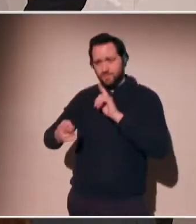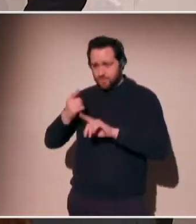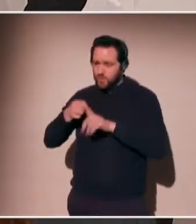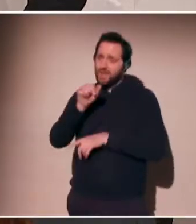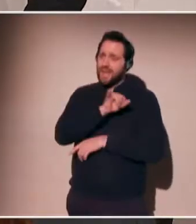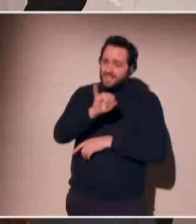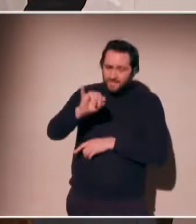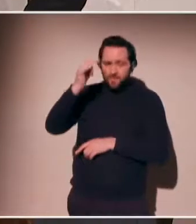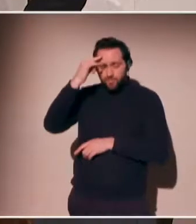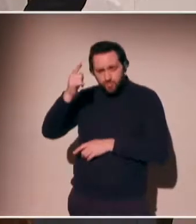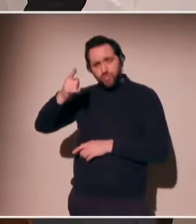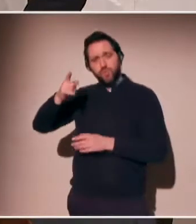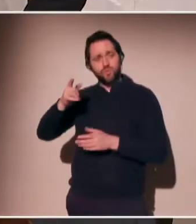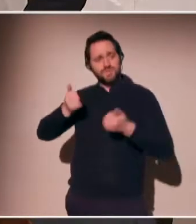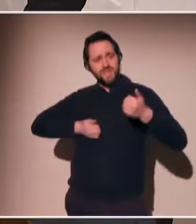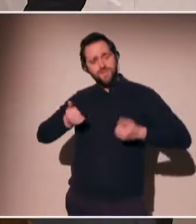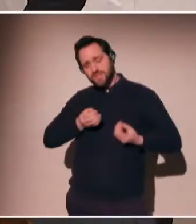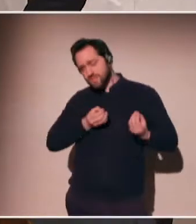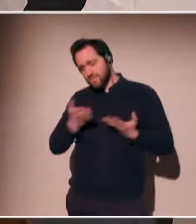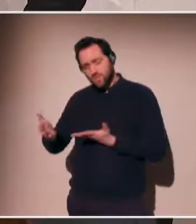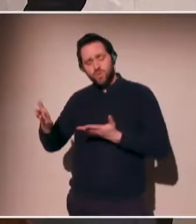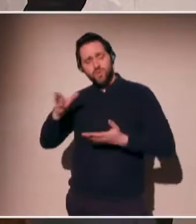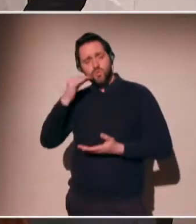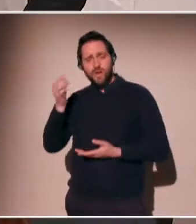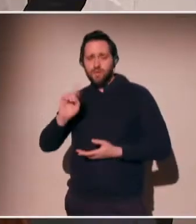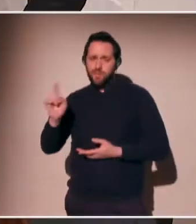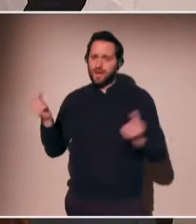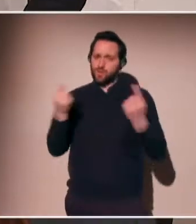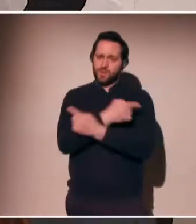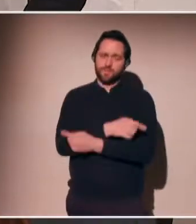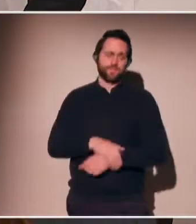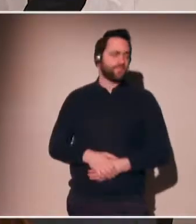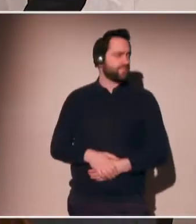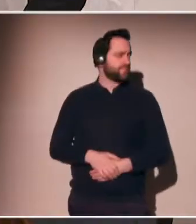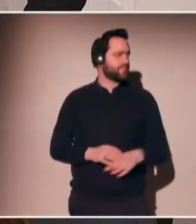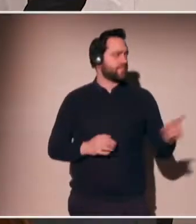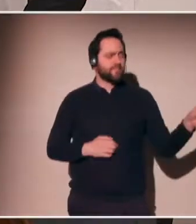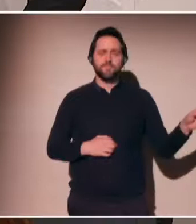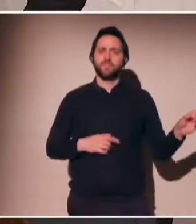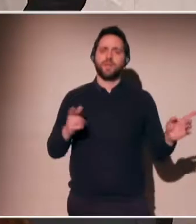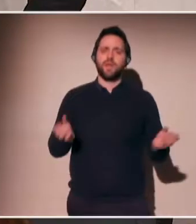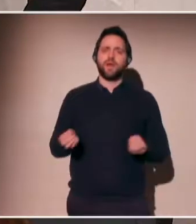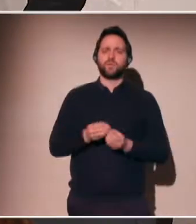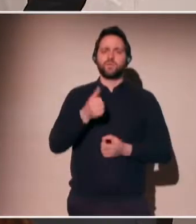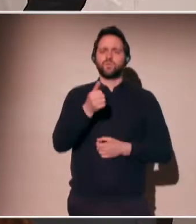Maybe I add one question to you. Alors, je rajoute une question. Alors,